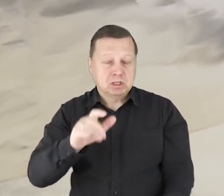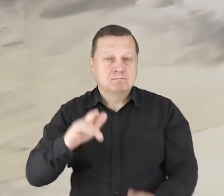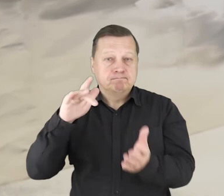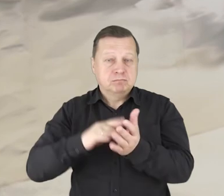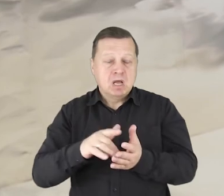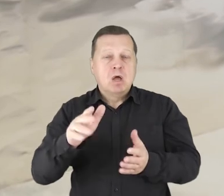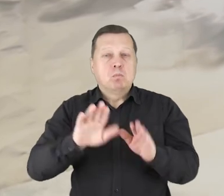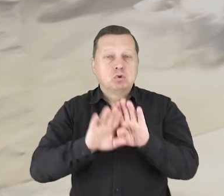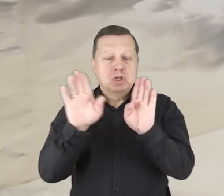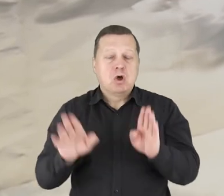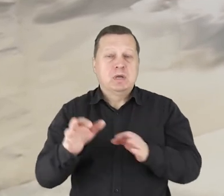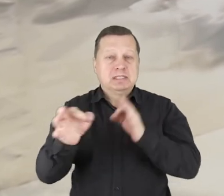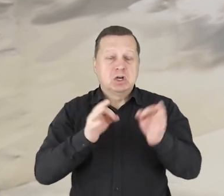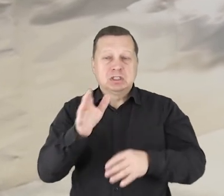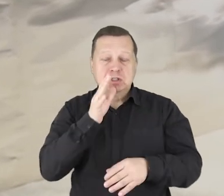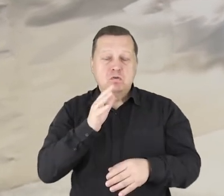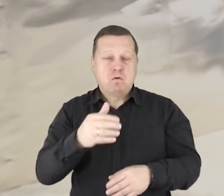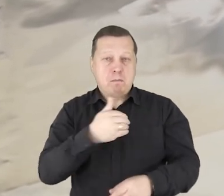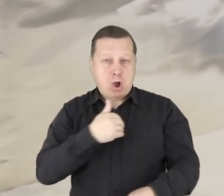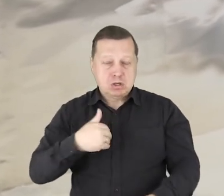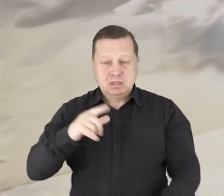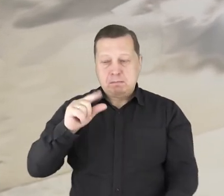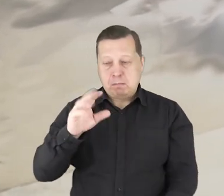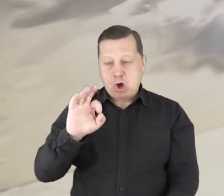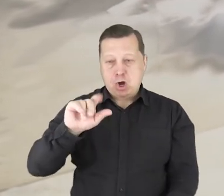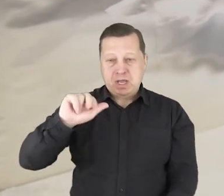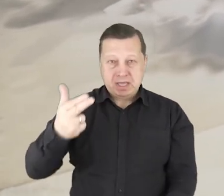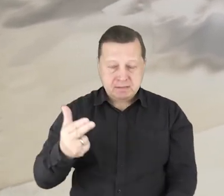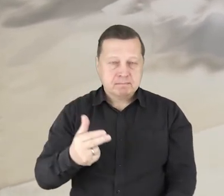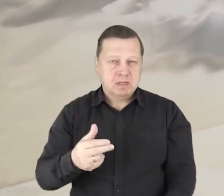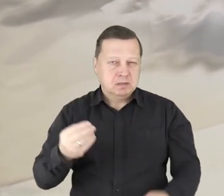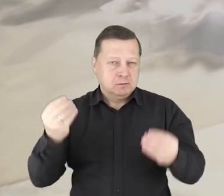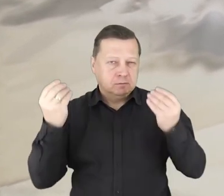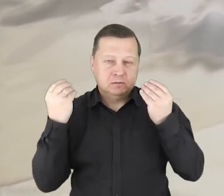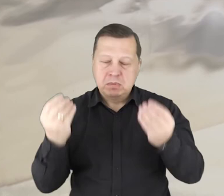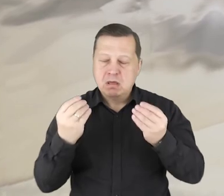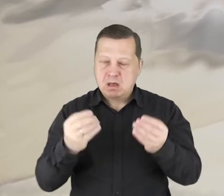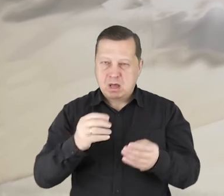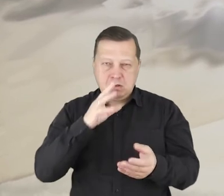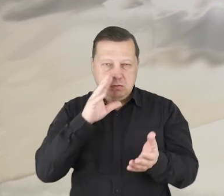Żydów Polskich POLIN, jest niezwykłym